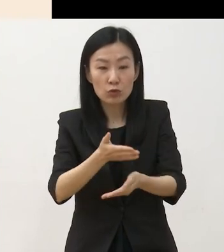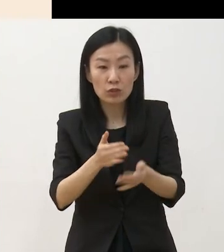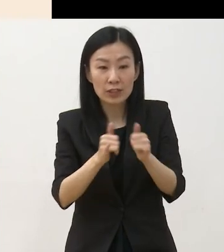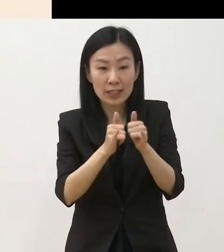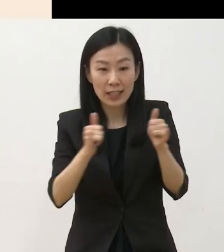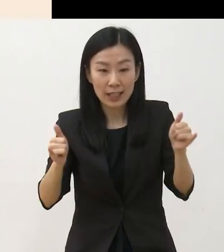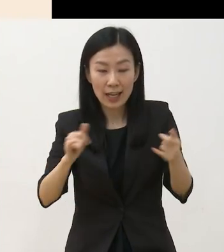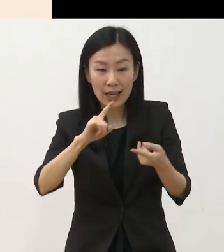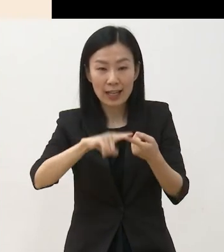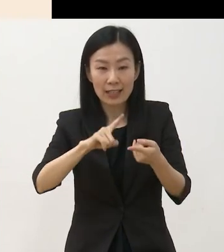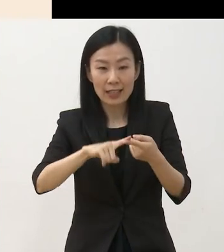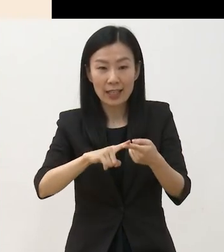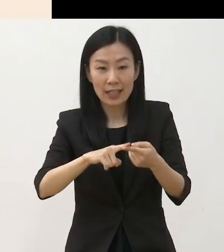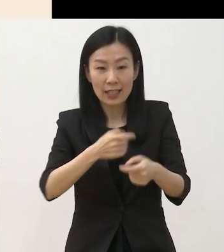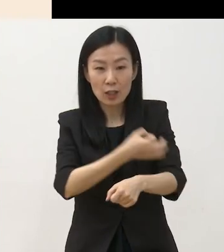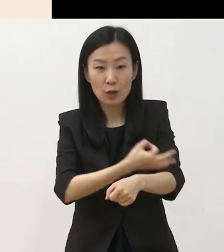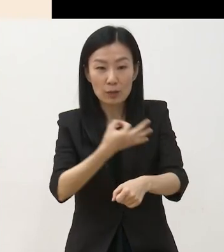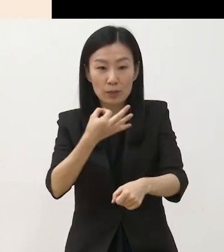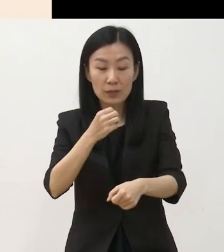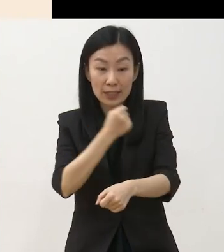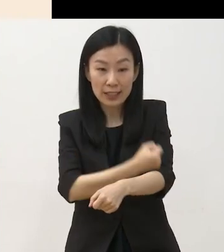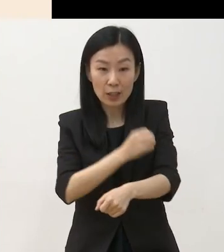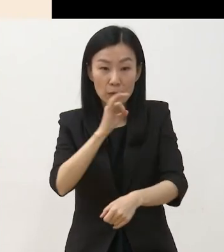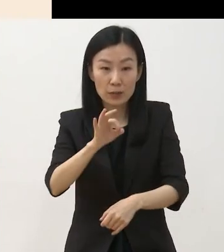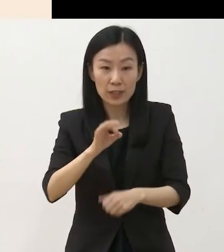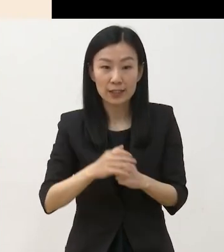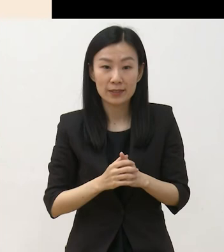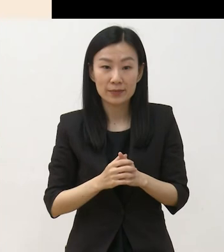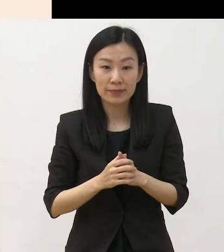기간은 10개월간, 2021년 3월부터